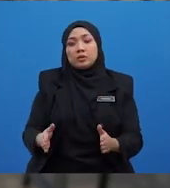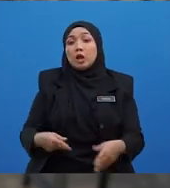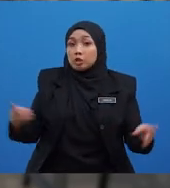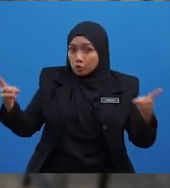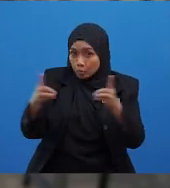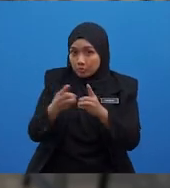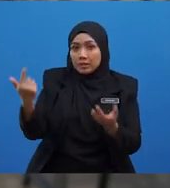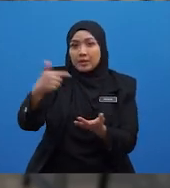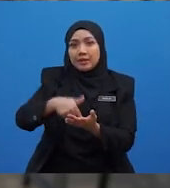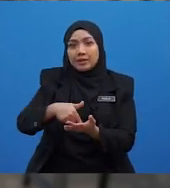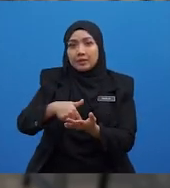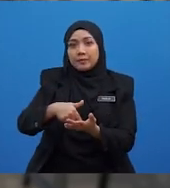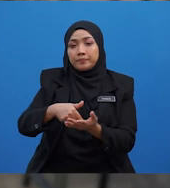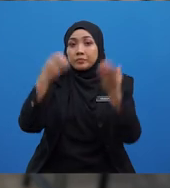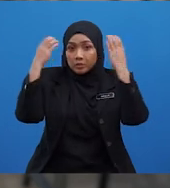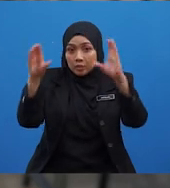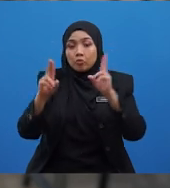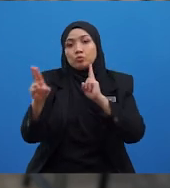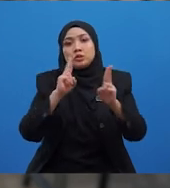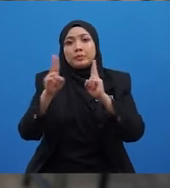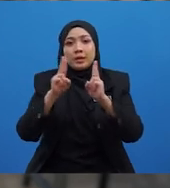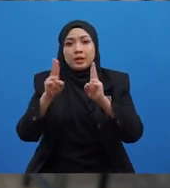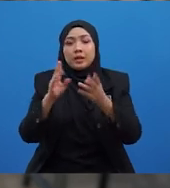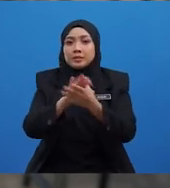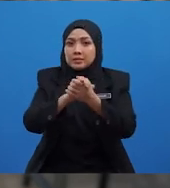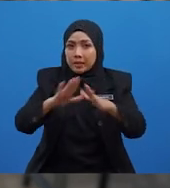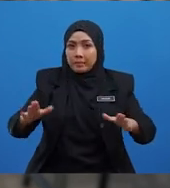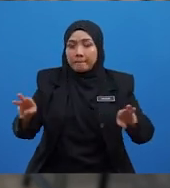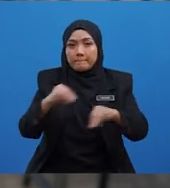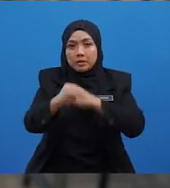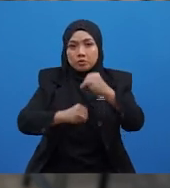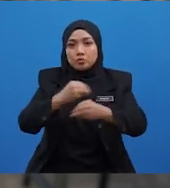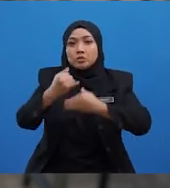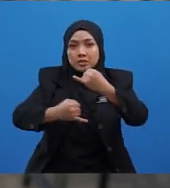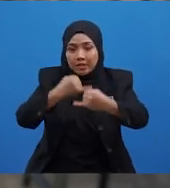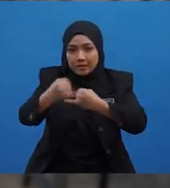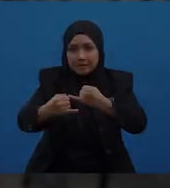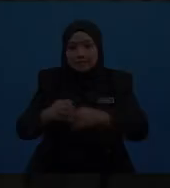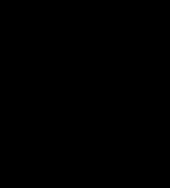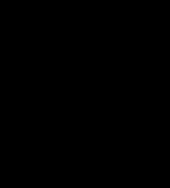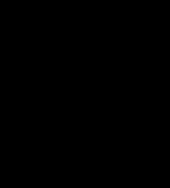Sehingga berjumpa lagi, cikgu ucapkan selamat maju jaya.